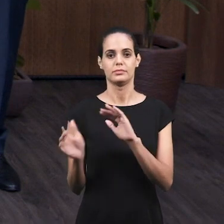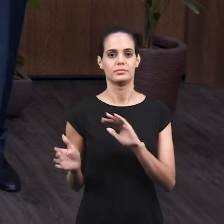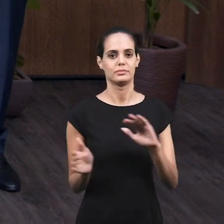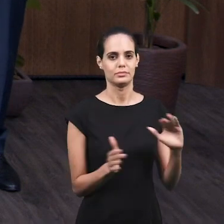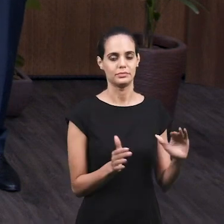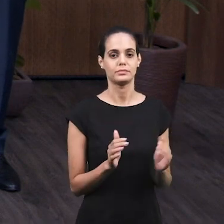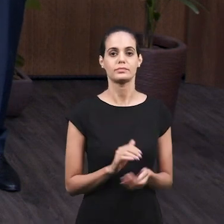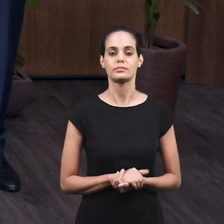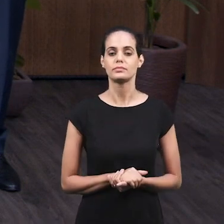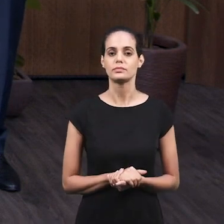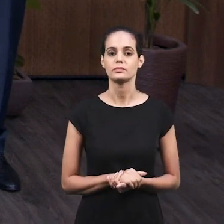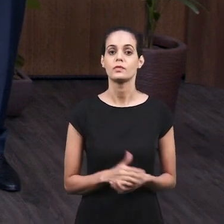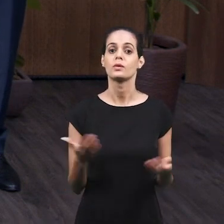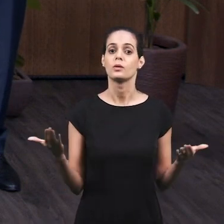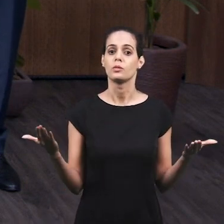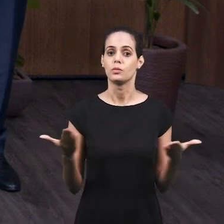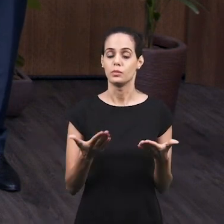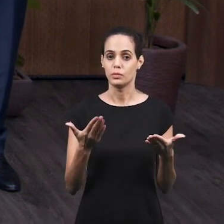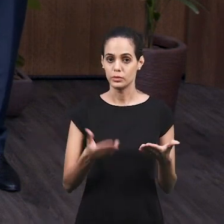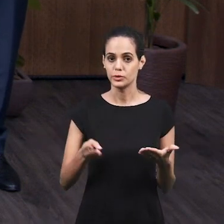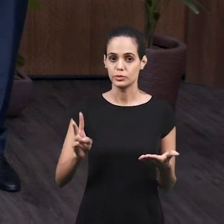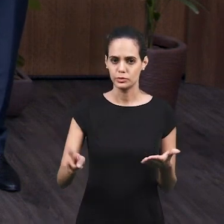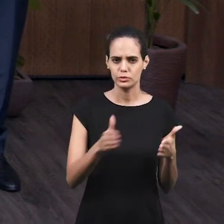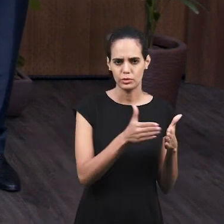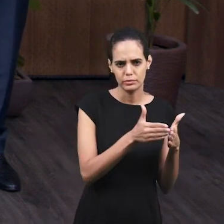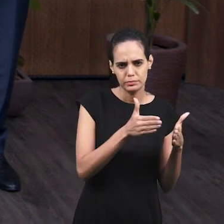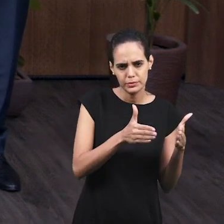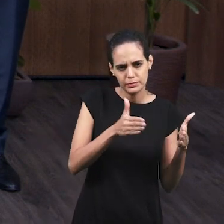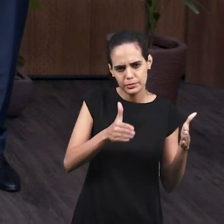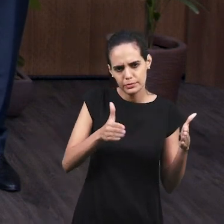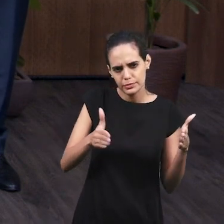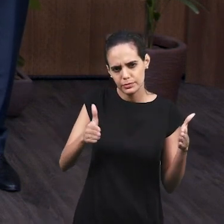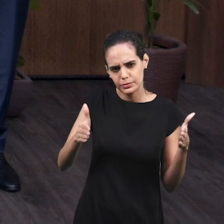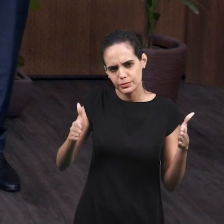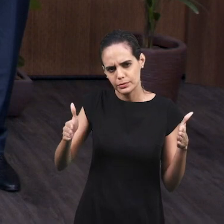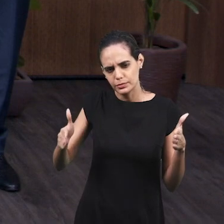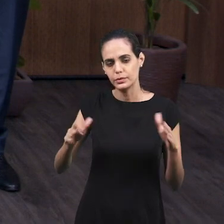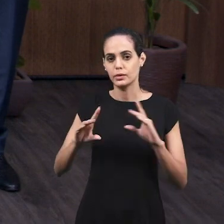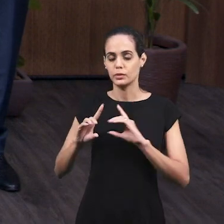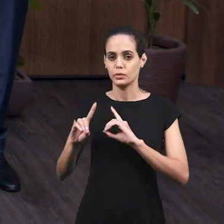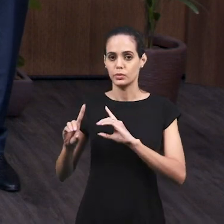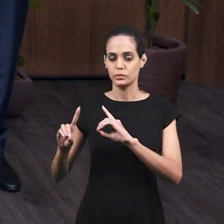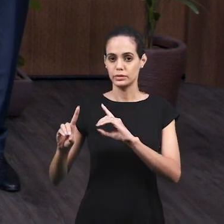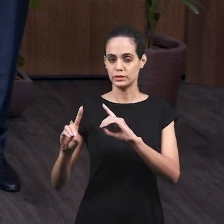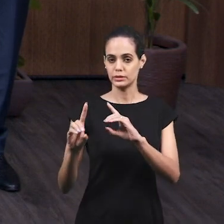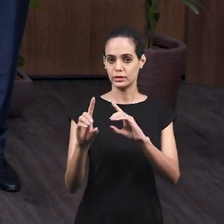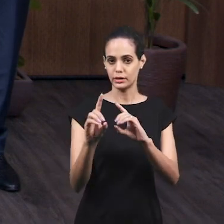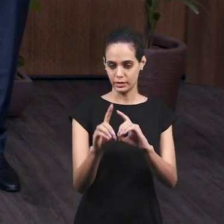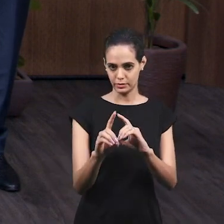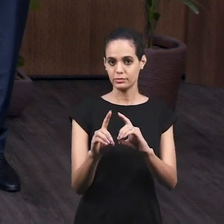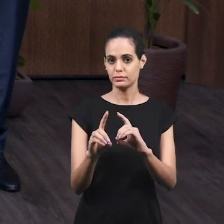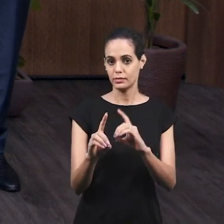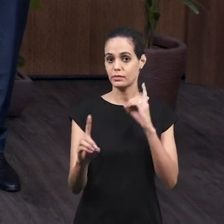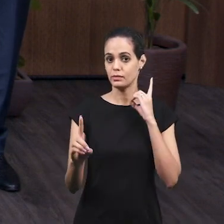important. Dans la programmation d'aujourd'hui, nous donnons la continuité à la séquence